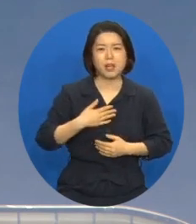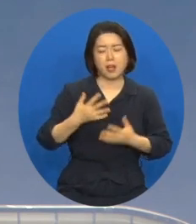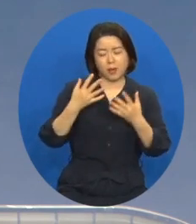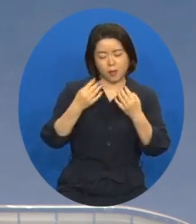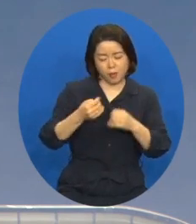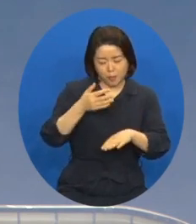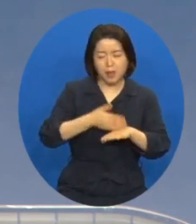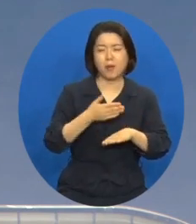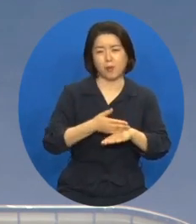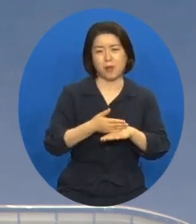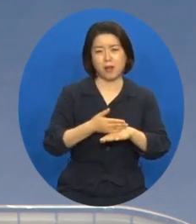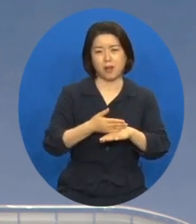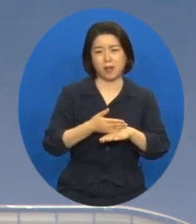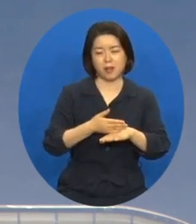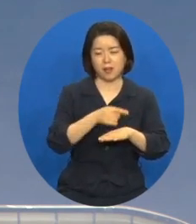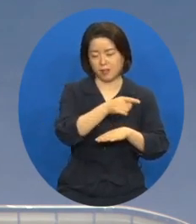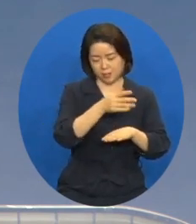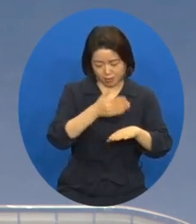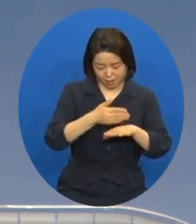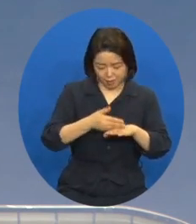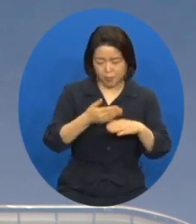하고 감사한지.